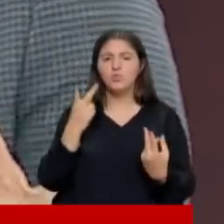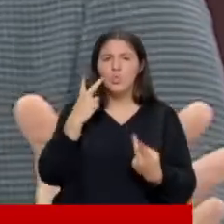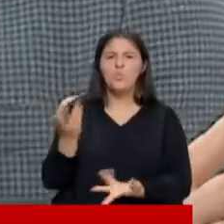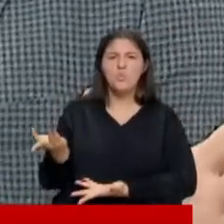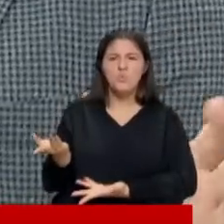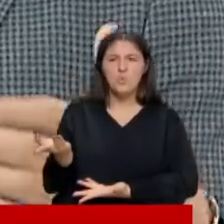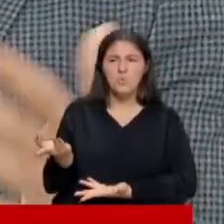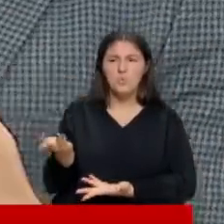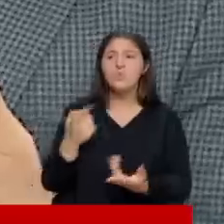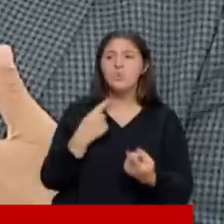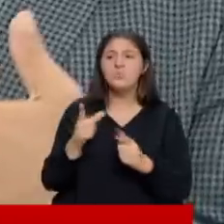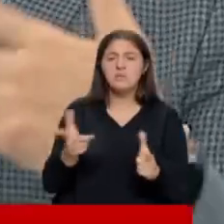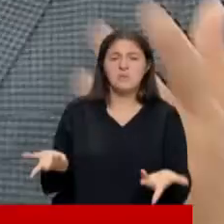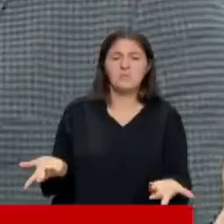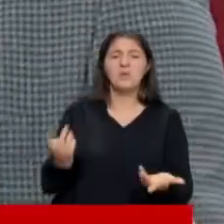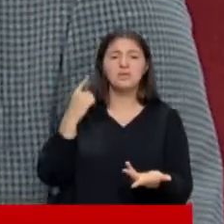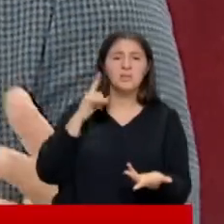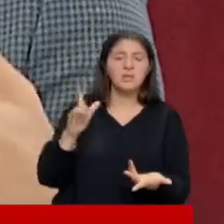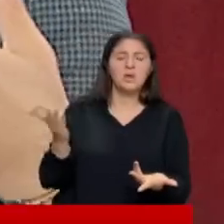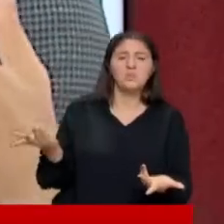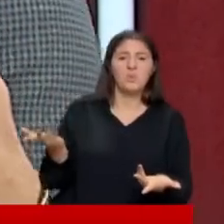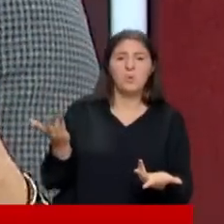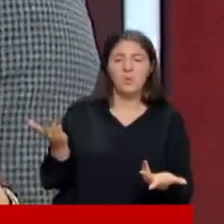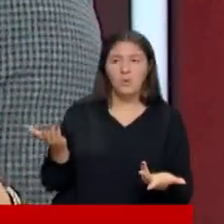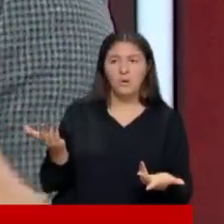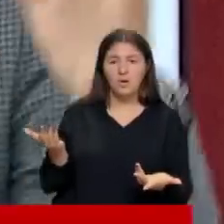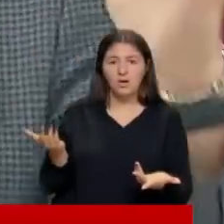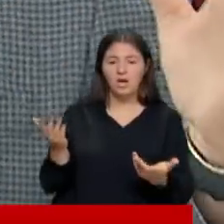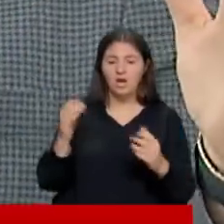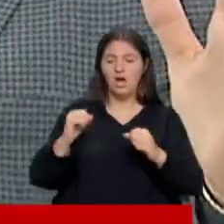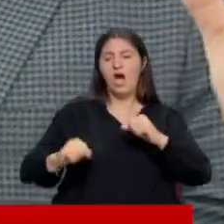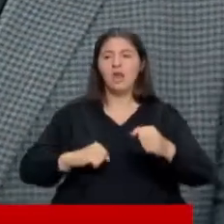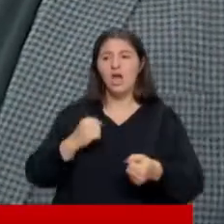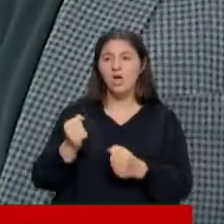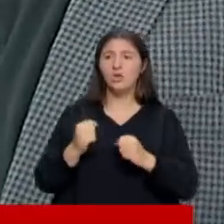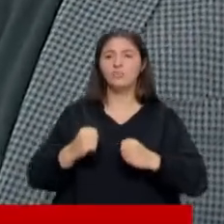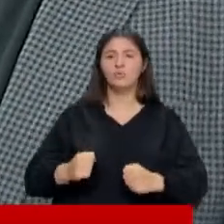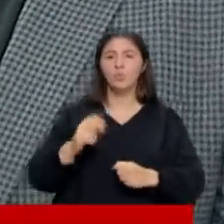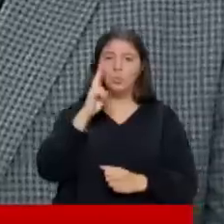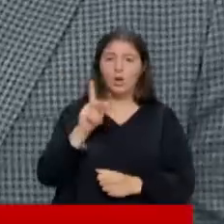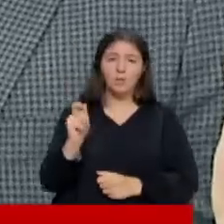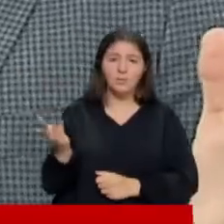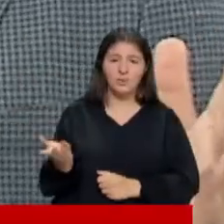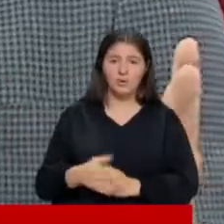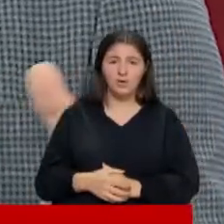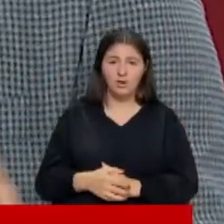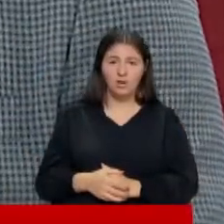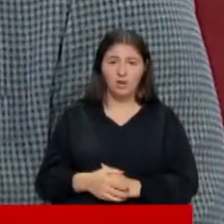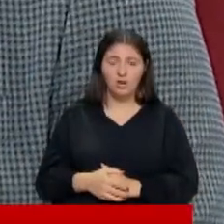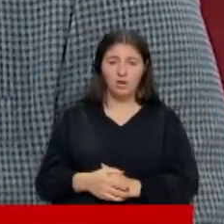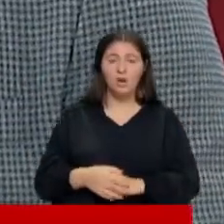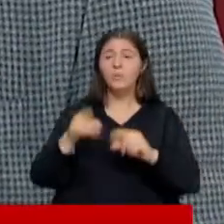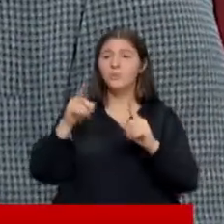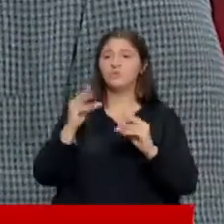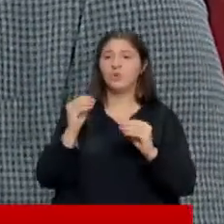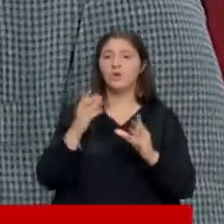görüyorsun konuşmana gerek yok Dinlemene gerek yok vesaire tavırlarını duruşlarıyla gösteriyorlar Yani bu